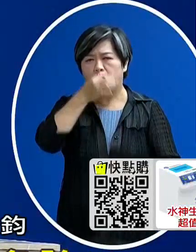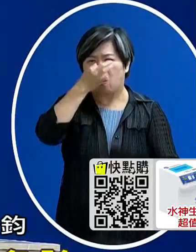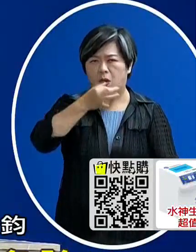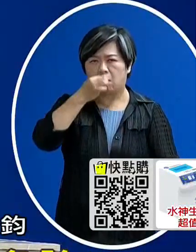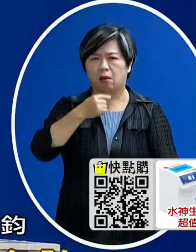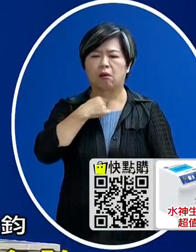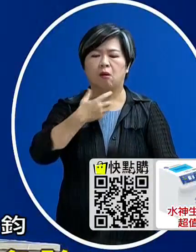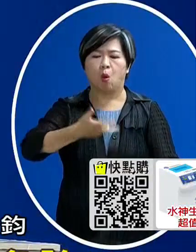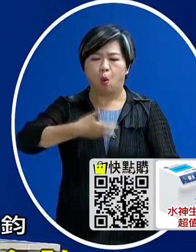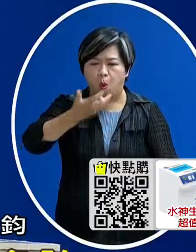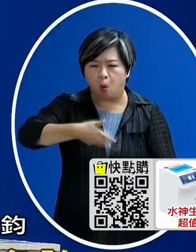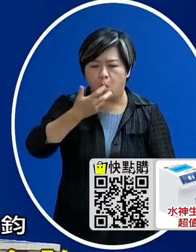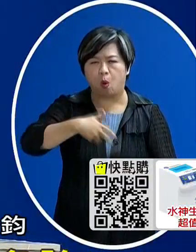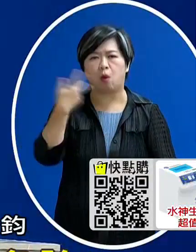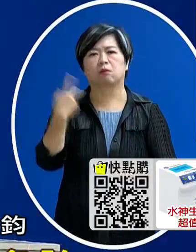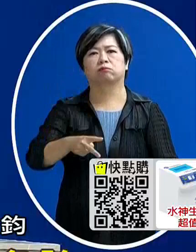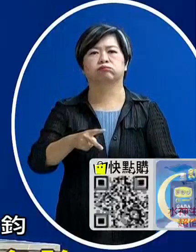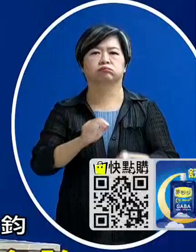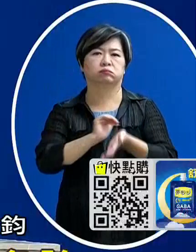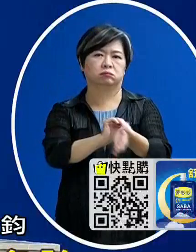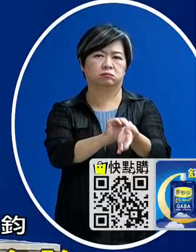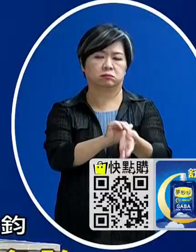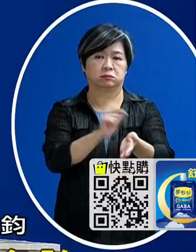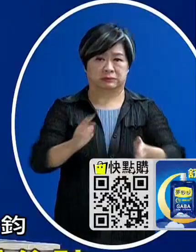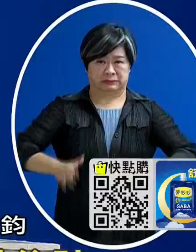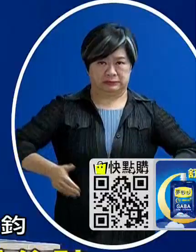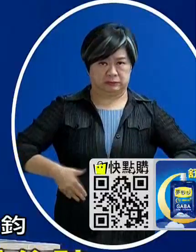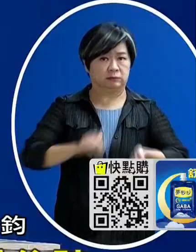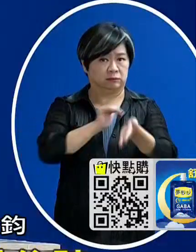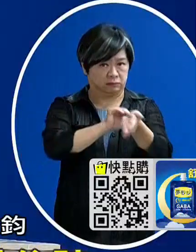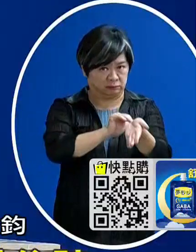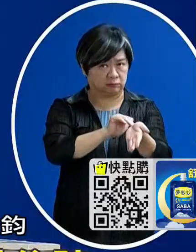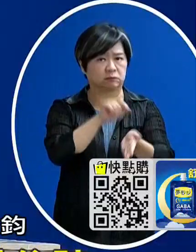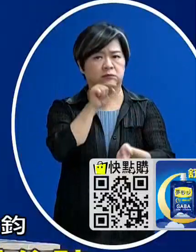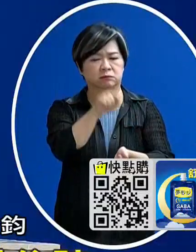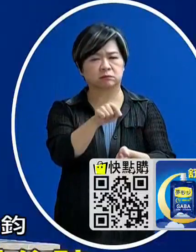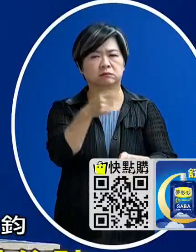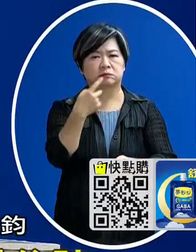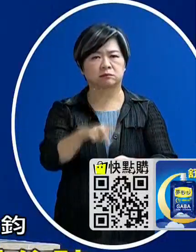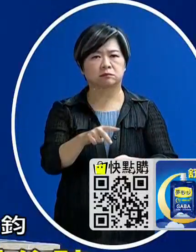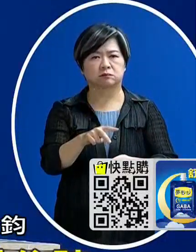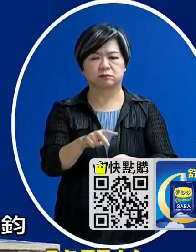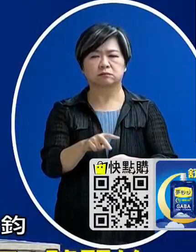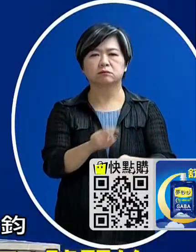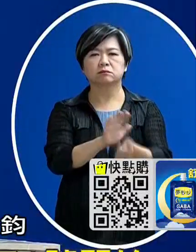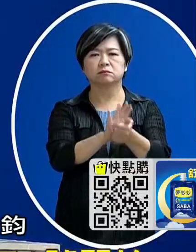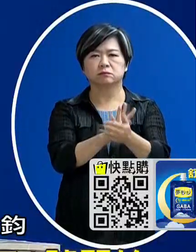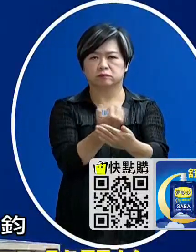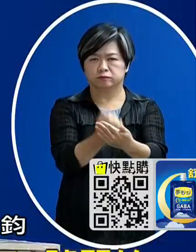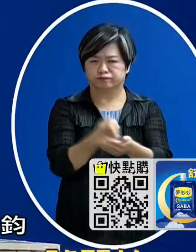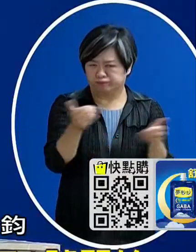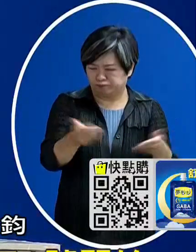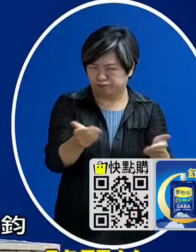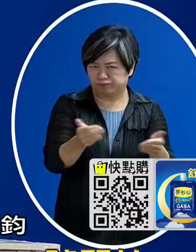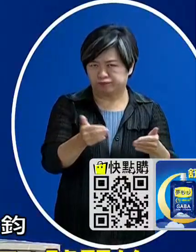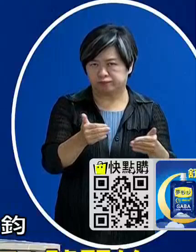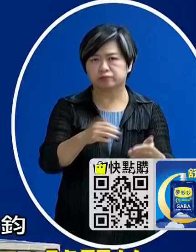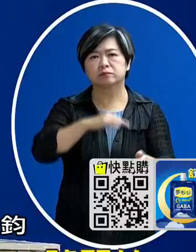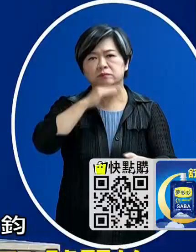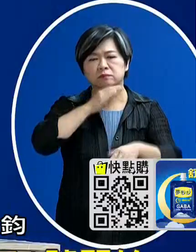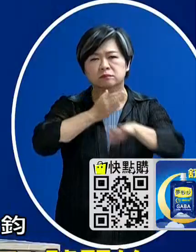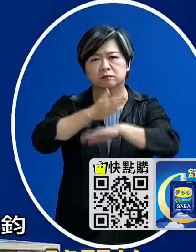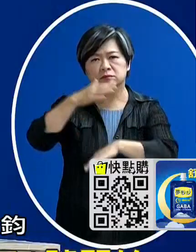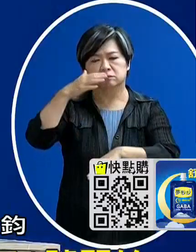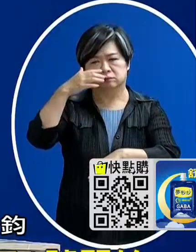吐这些症状，再度就医哈到医院的急诊，那急诊这边就有安排住院。不过住院之后啊，隔天就